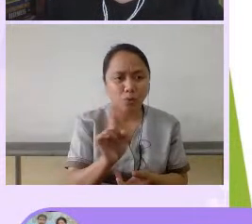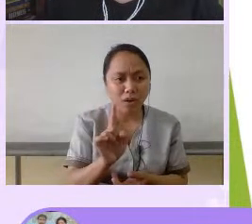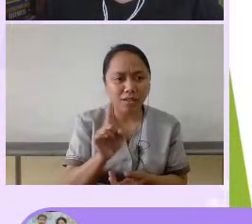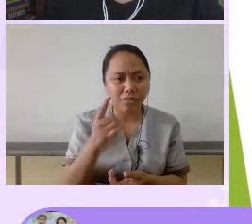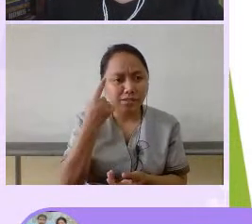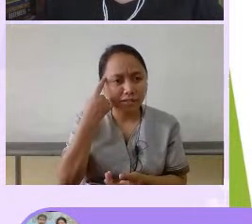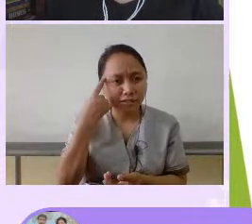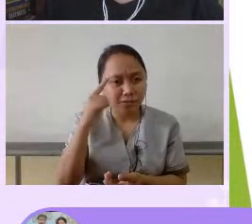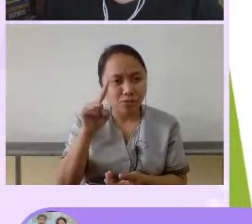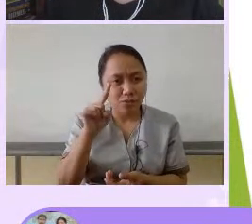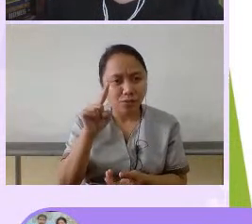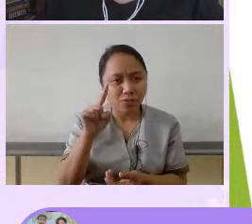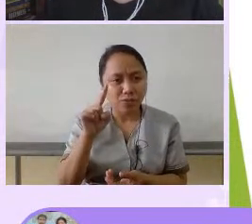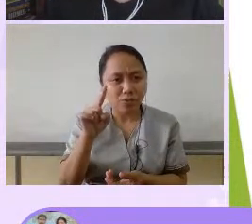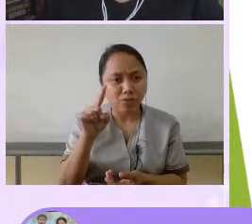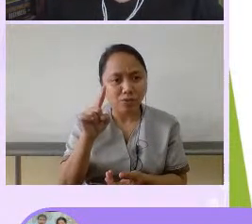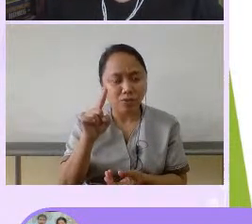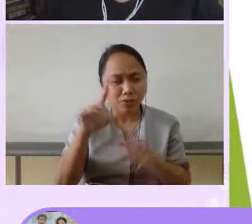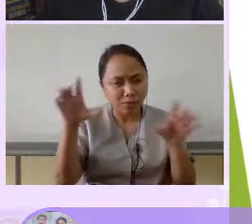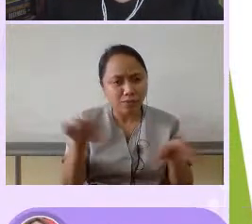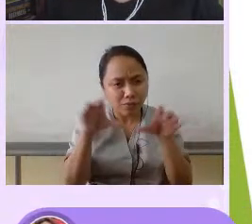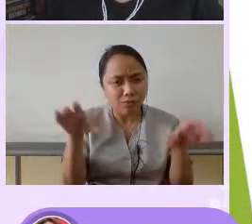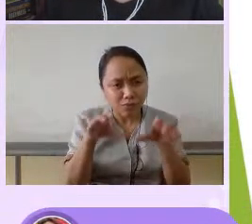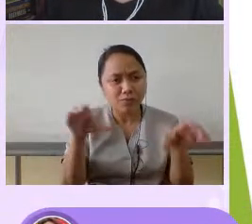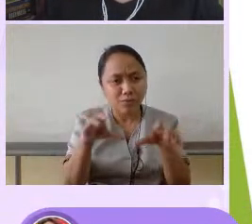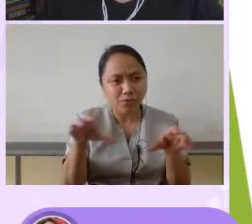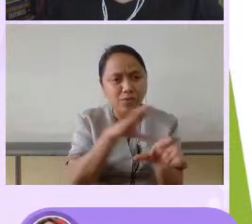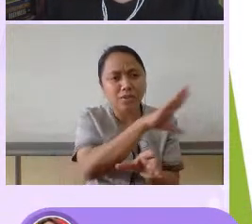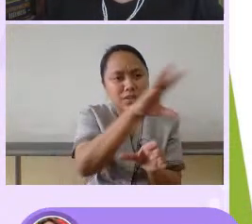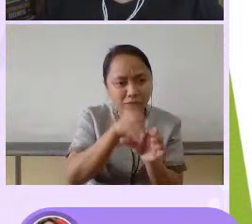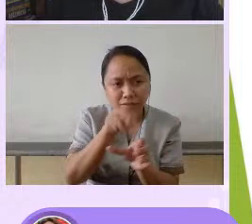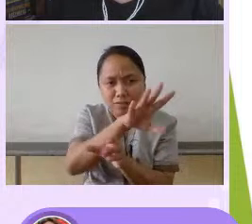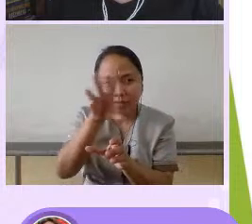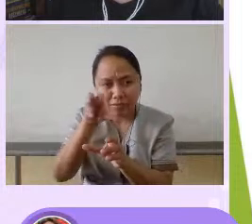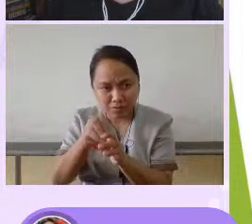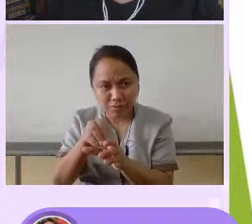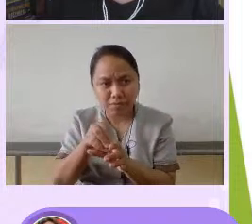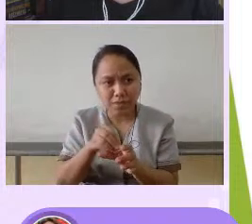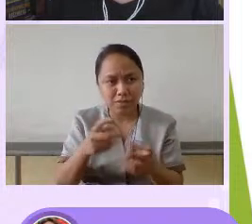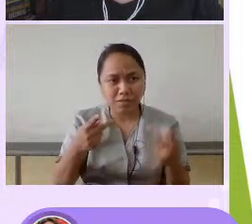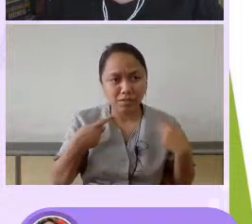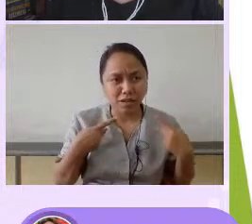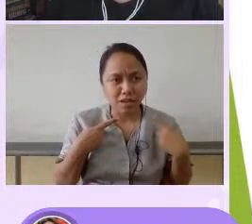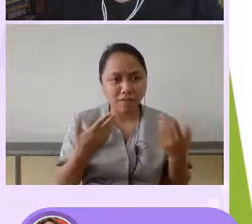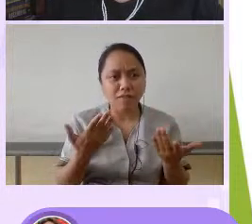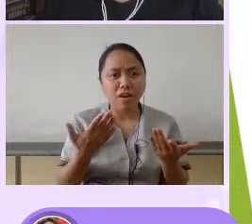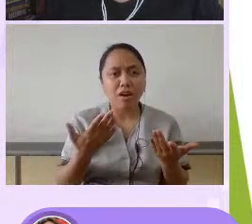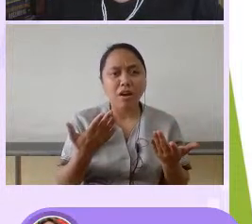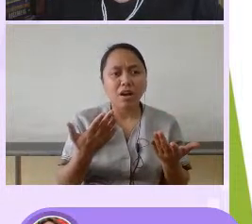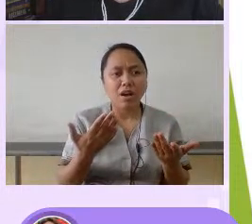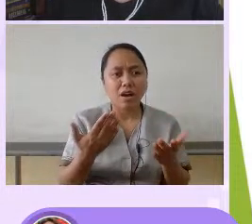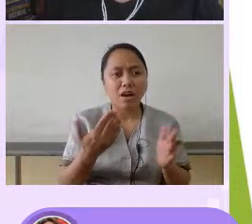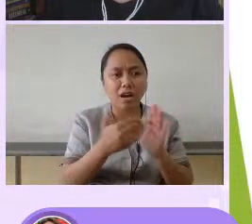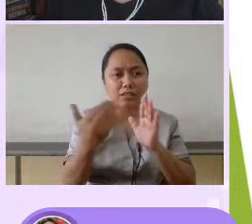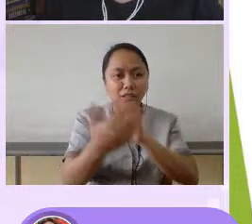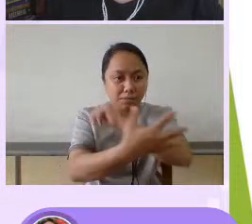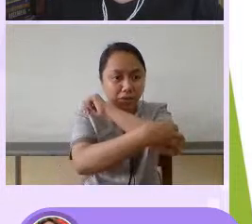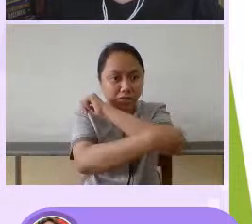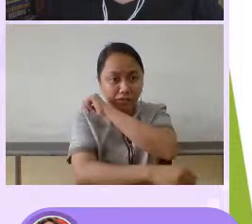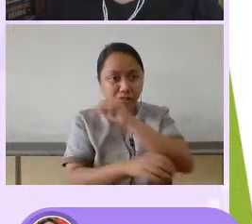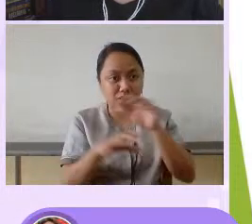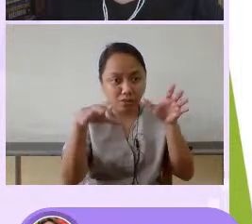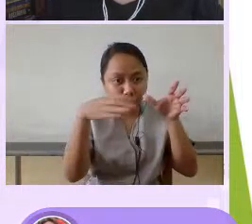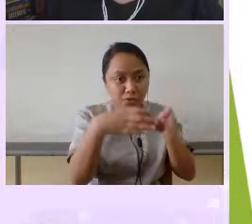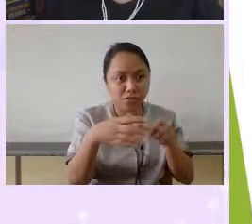of Social Work and Development, the National Anti-Poverty Commission, and Philippine Crop